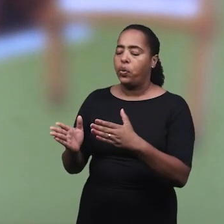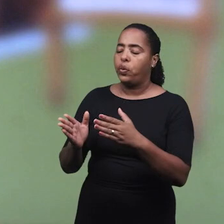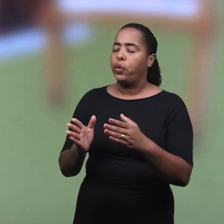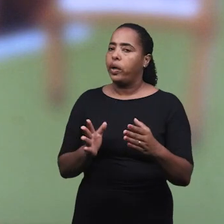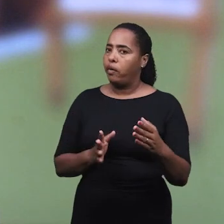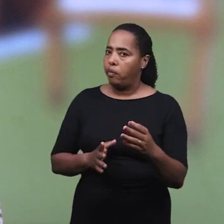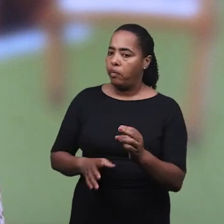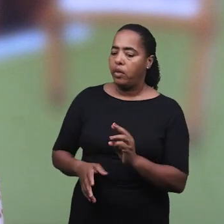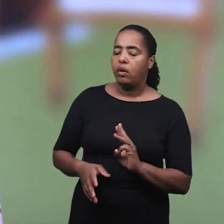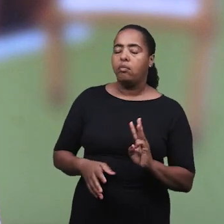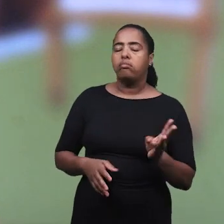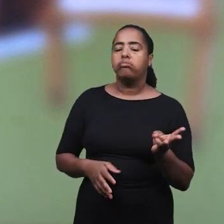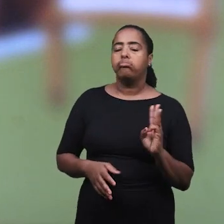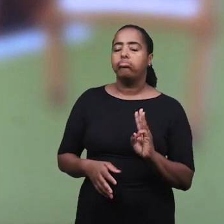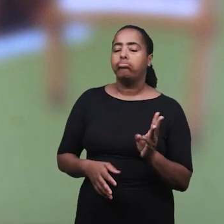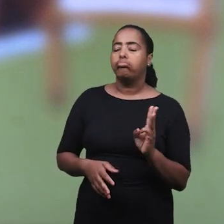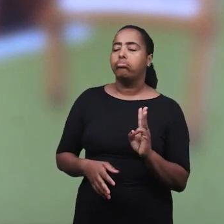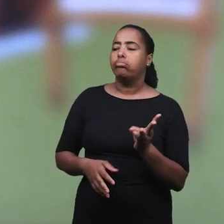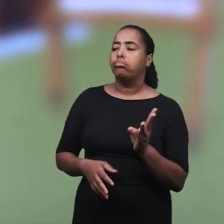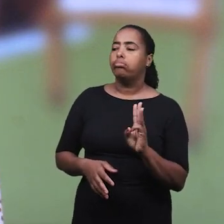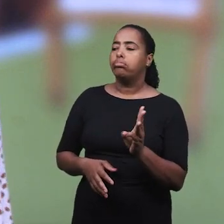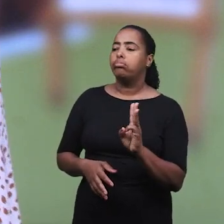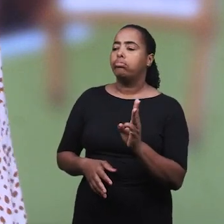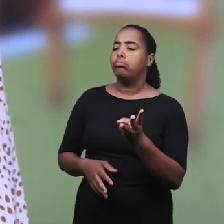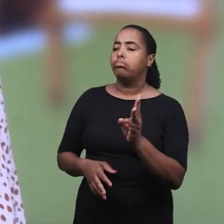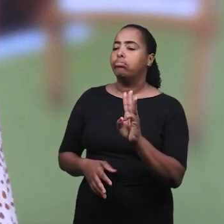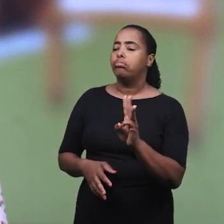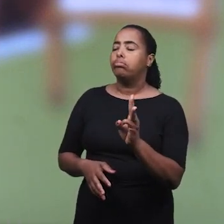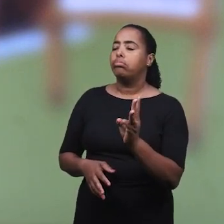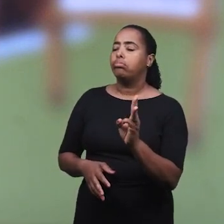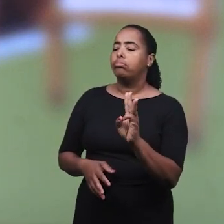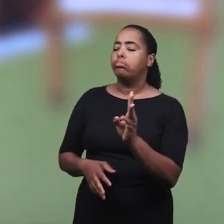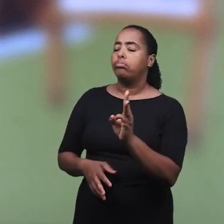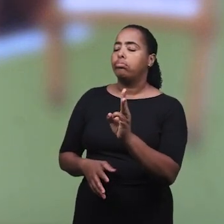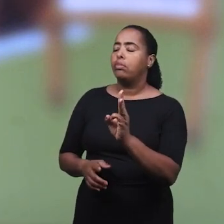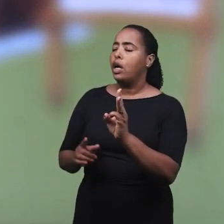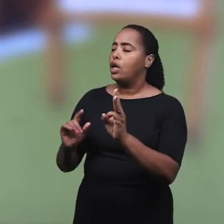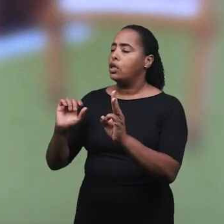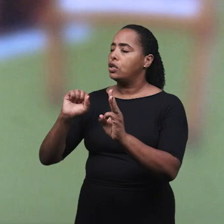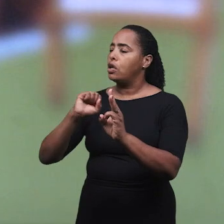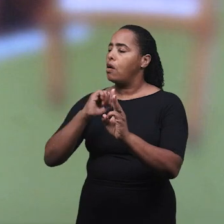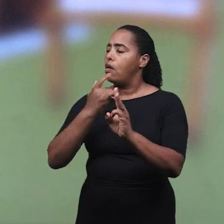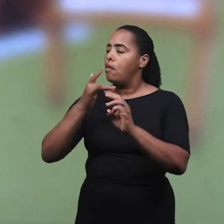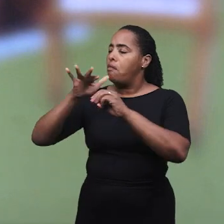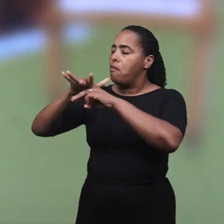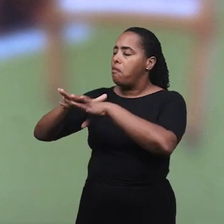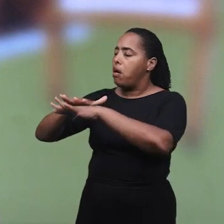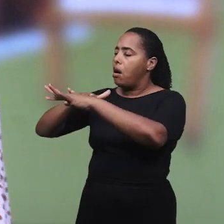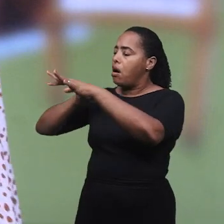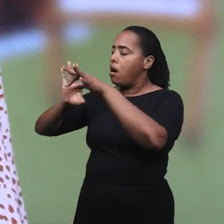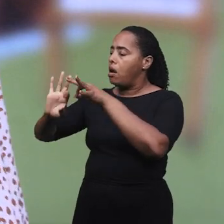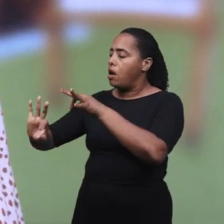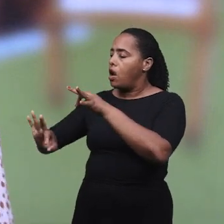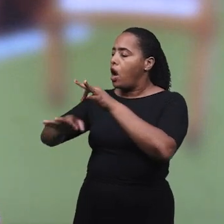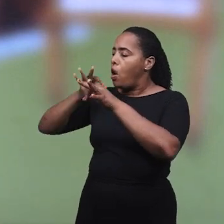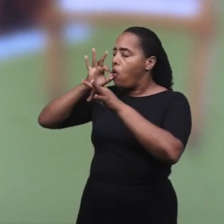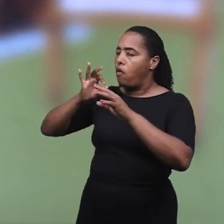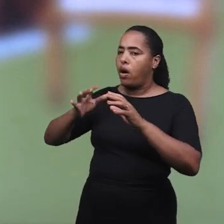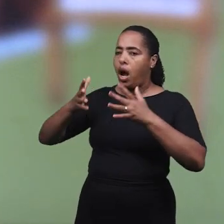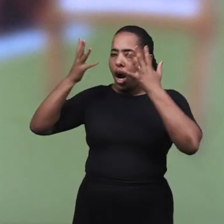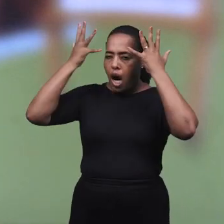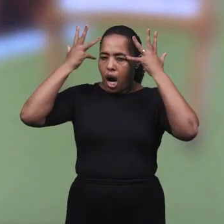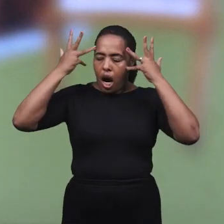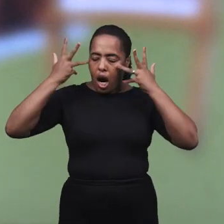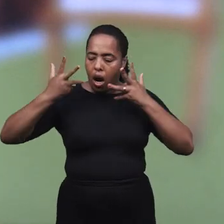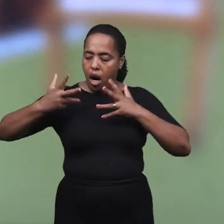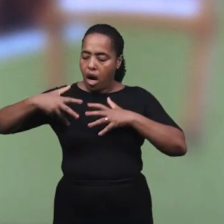Mais dans cette marche, ils ont passé par une plantation